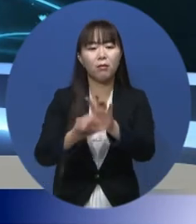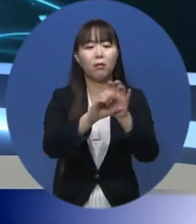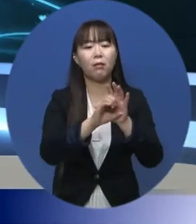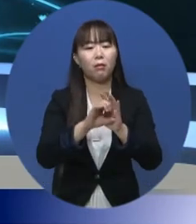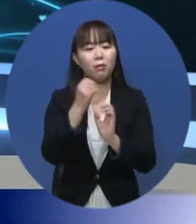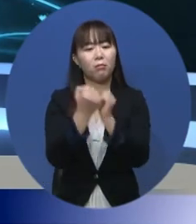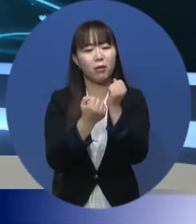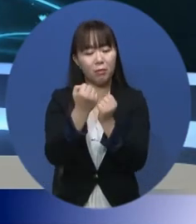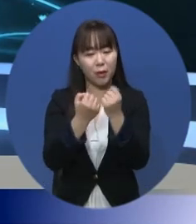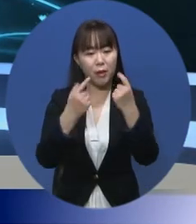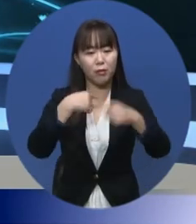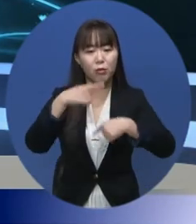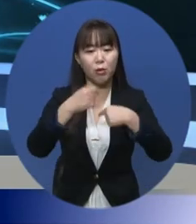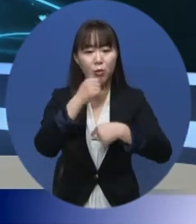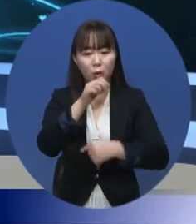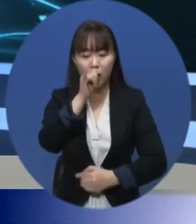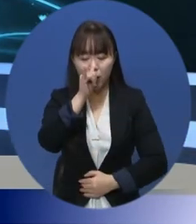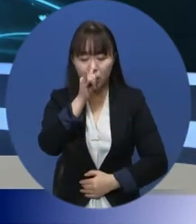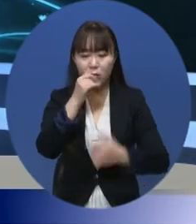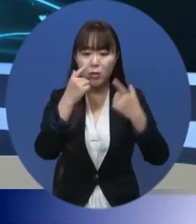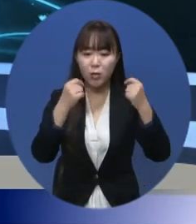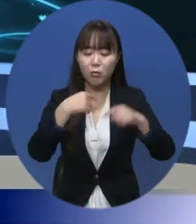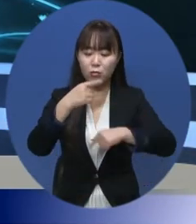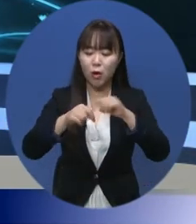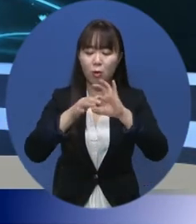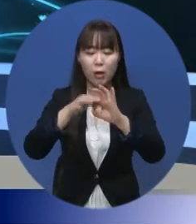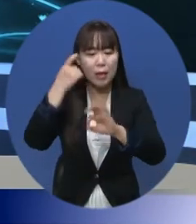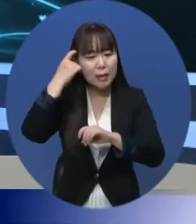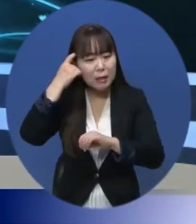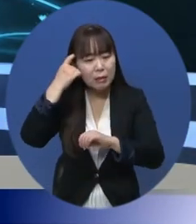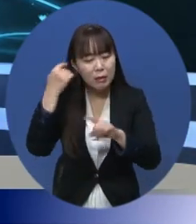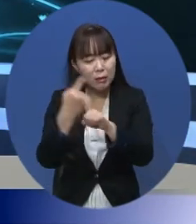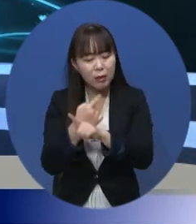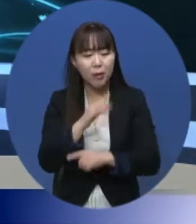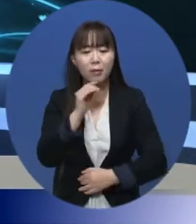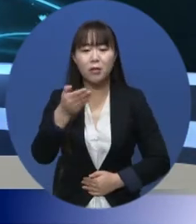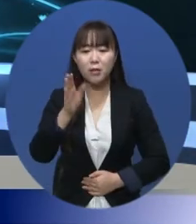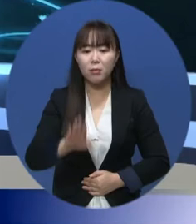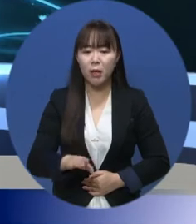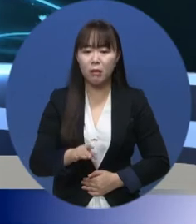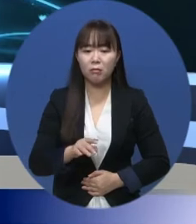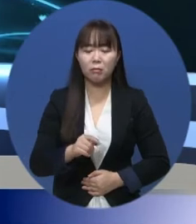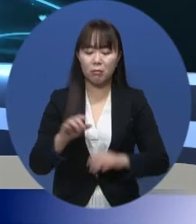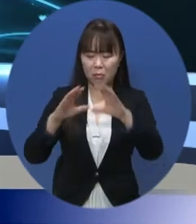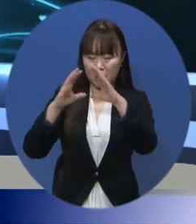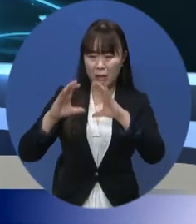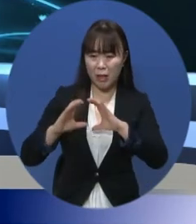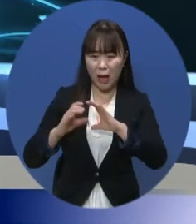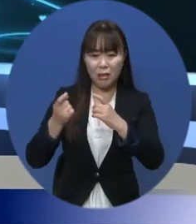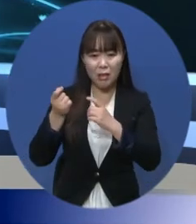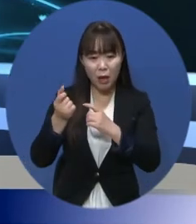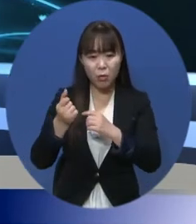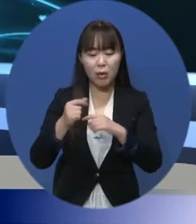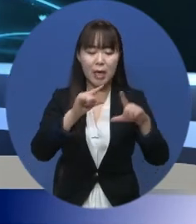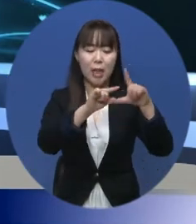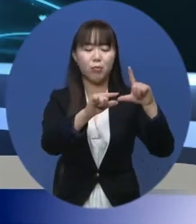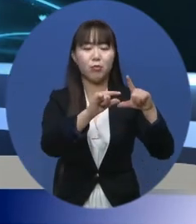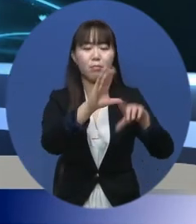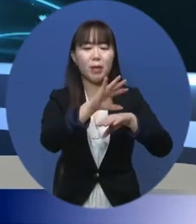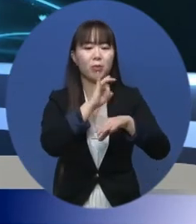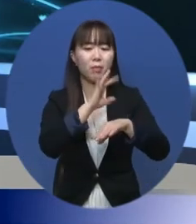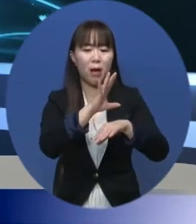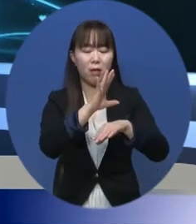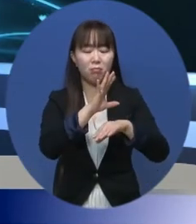브리핑 등의 수호 통역이 제공되면서 소에 대한 인식이 개선됐지만 작은 화면과 일부 방송에만 수호가